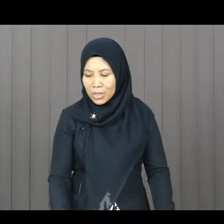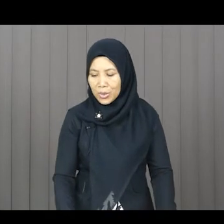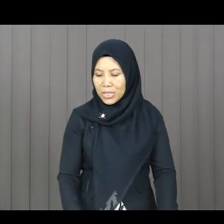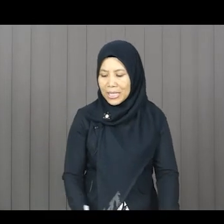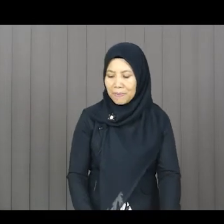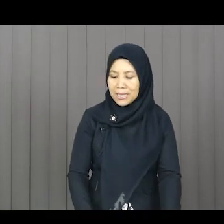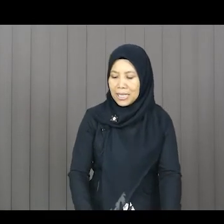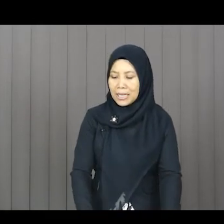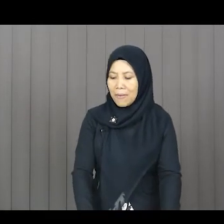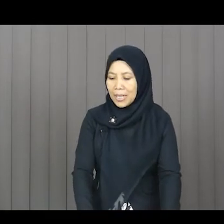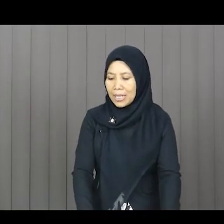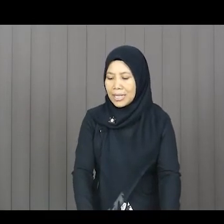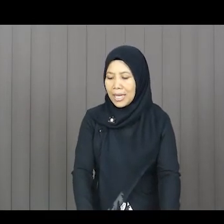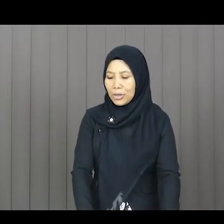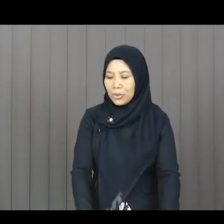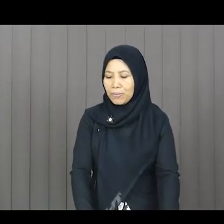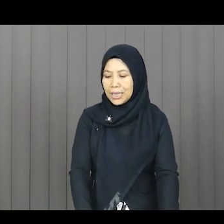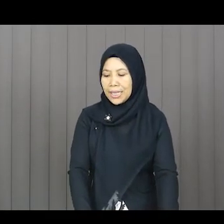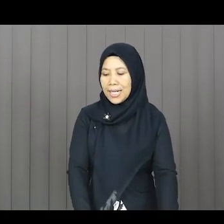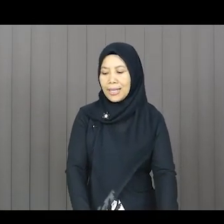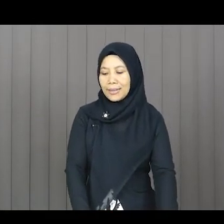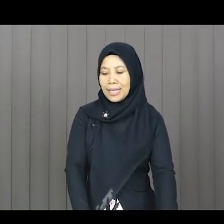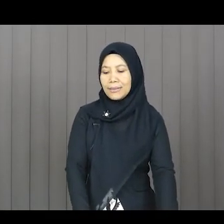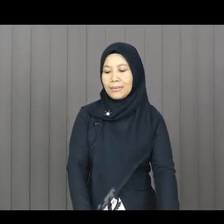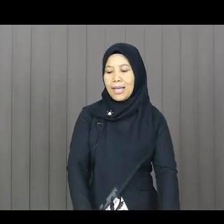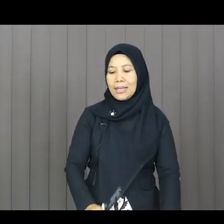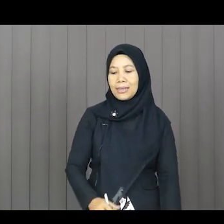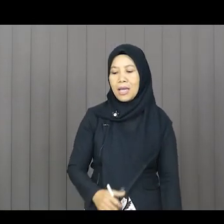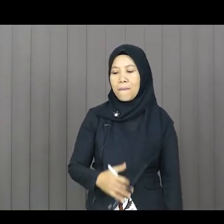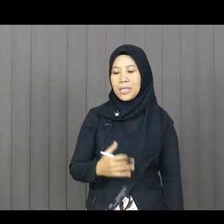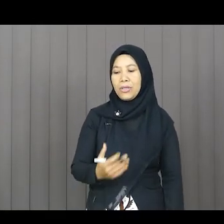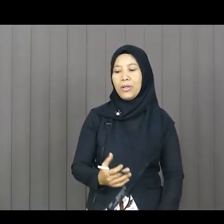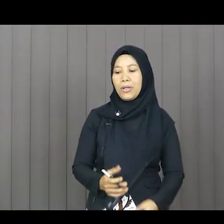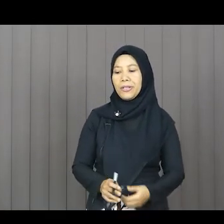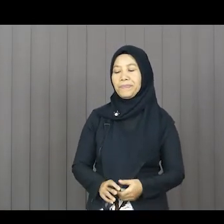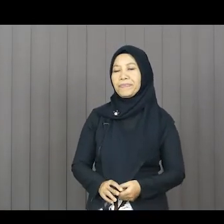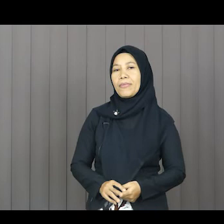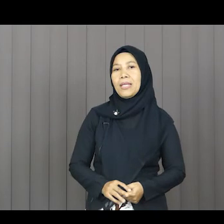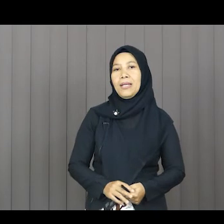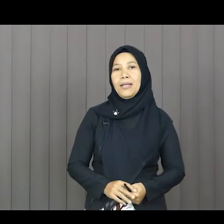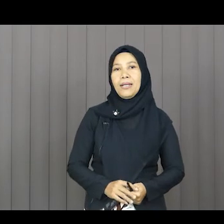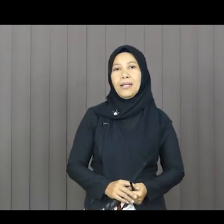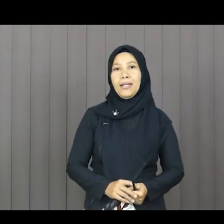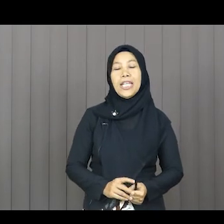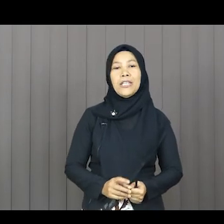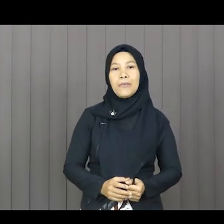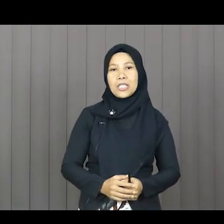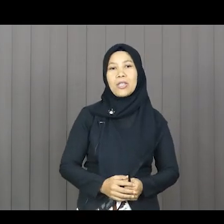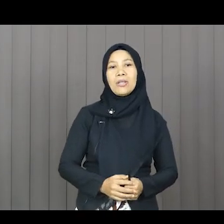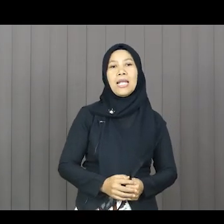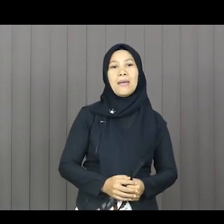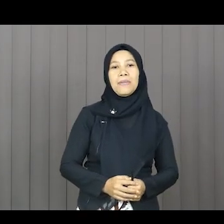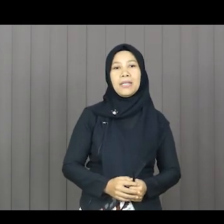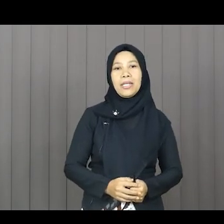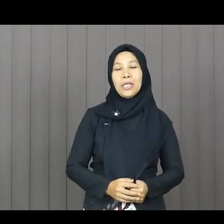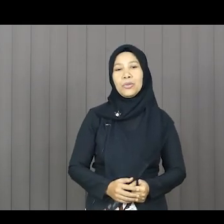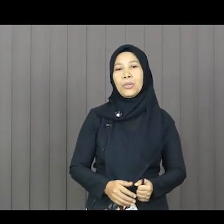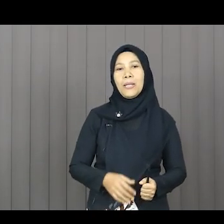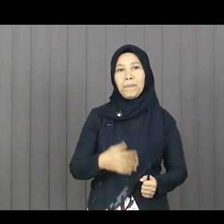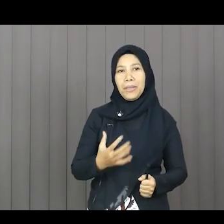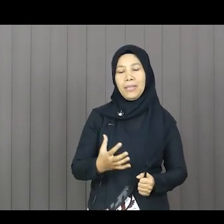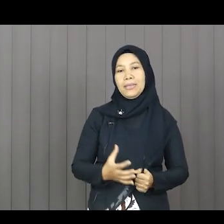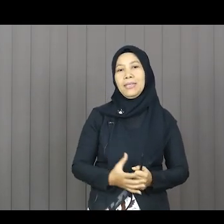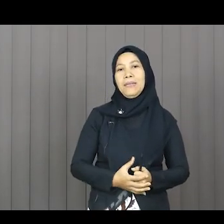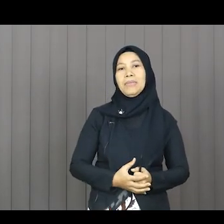Berikutnya, solusi yang bisa ditawarkan yaitu menggerakkan atau mendorong investor dalam negeri